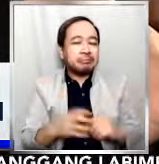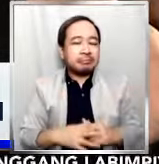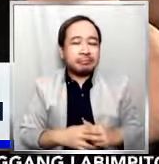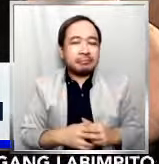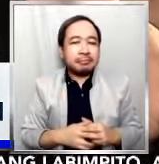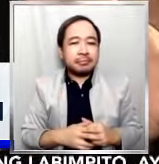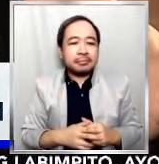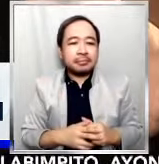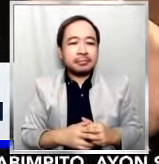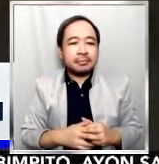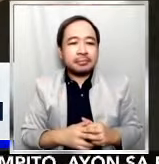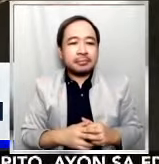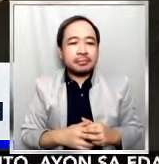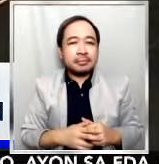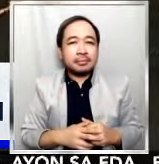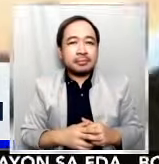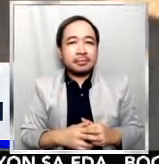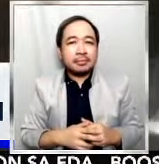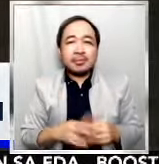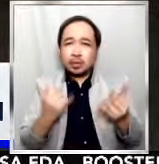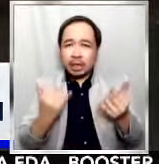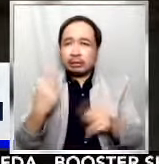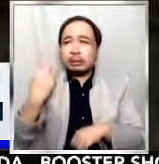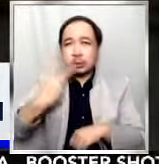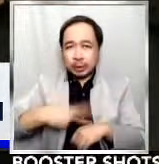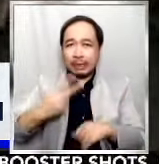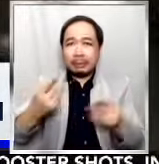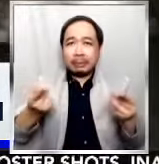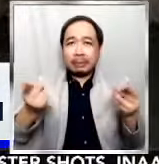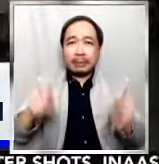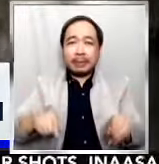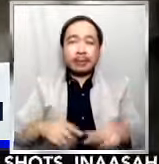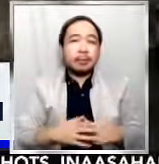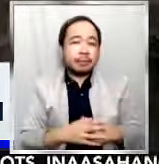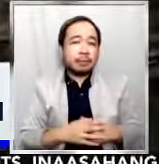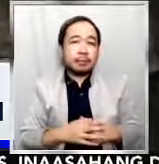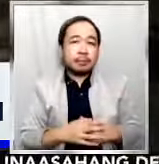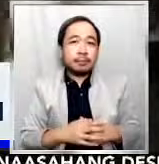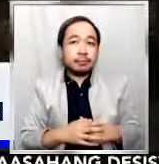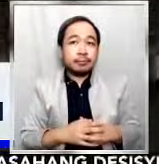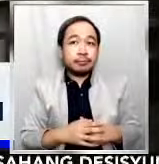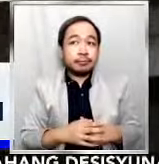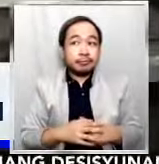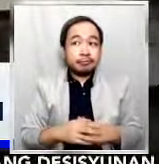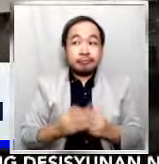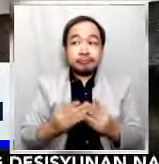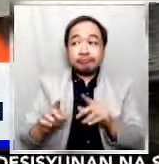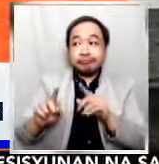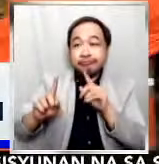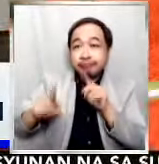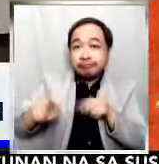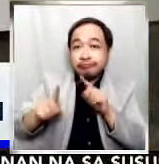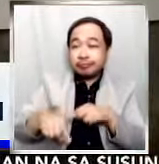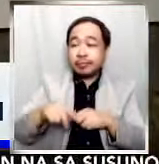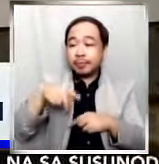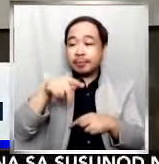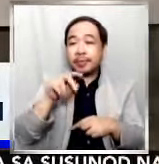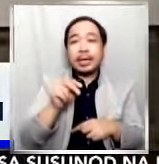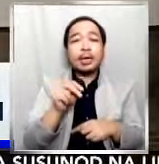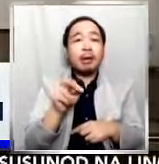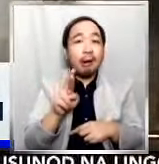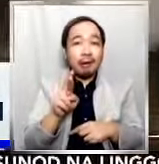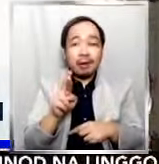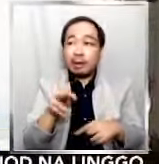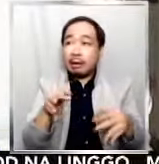Actually, twice na ito eh. Hindi pa nagbigay ng pahayag ang PNR sa sinasabing walang beam o barrier sa intersection